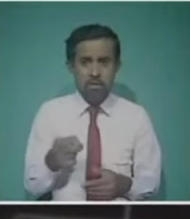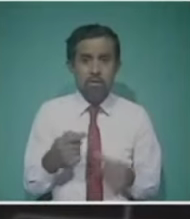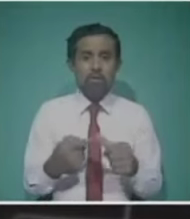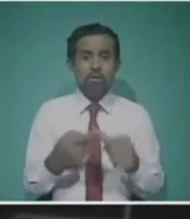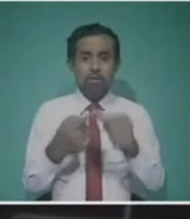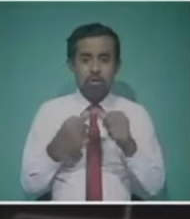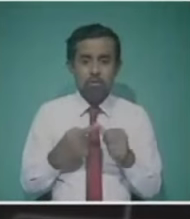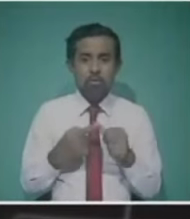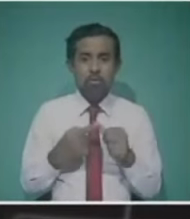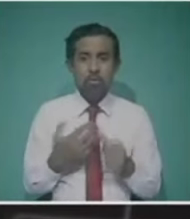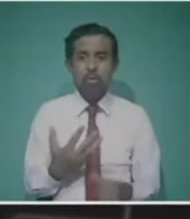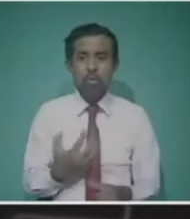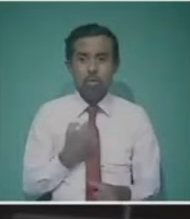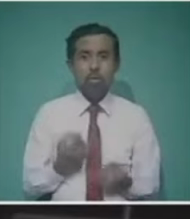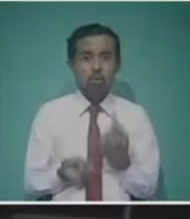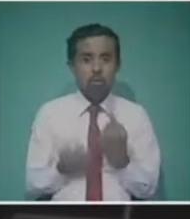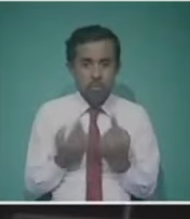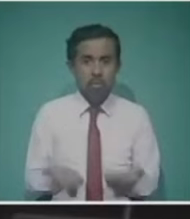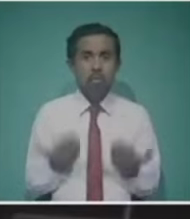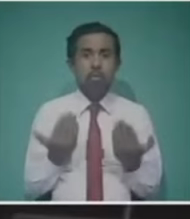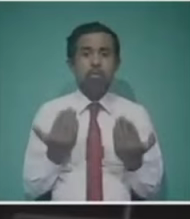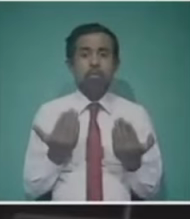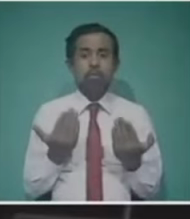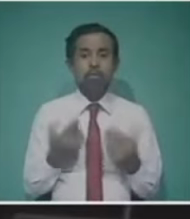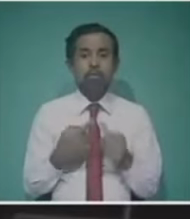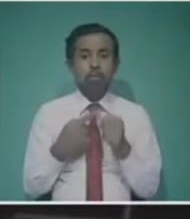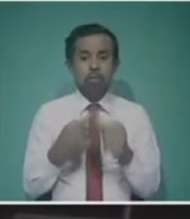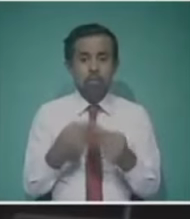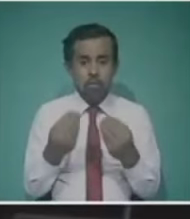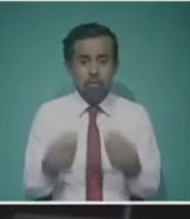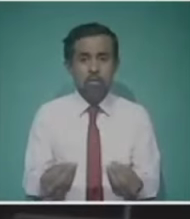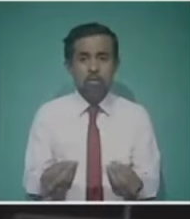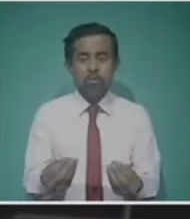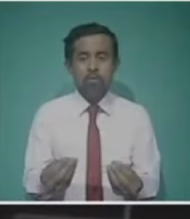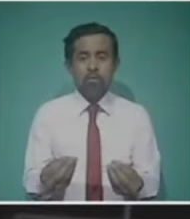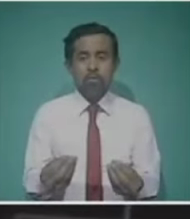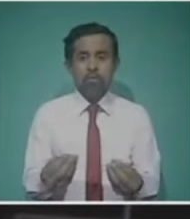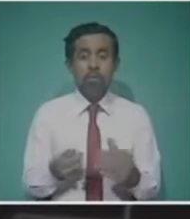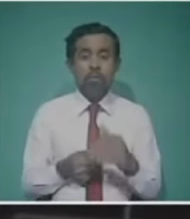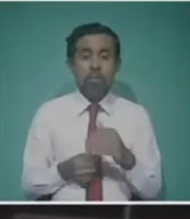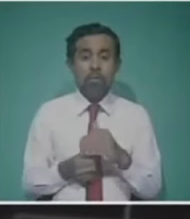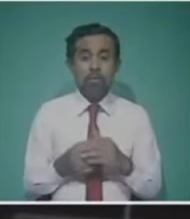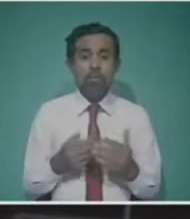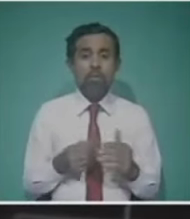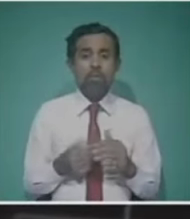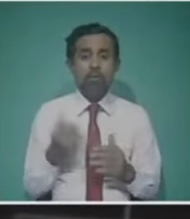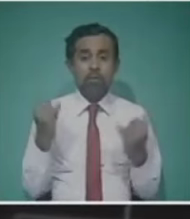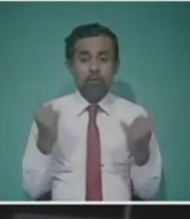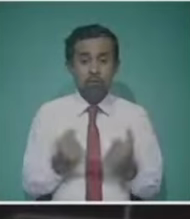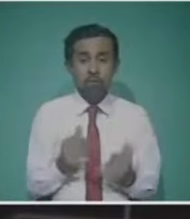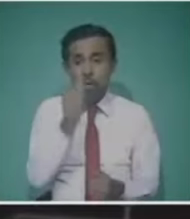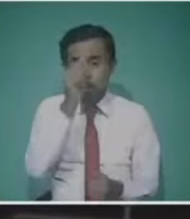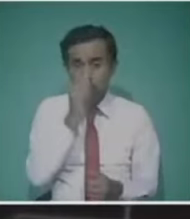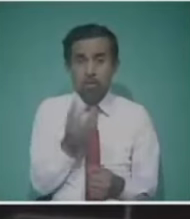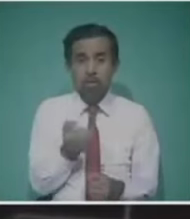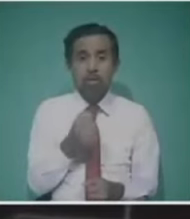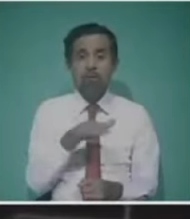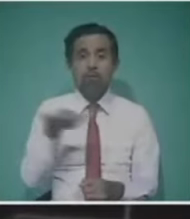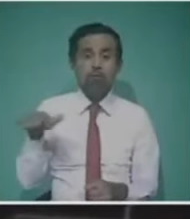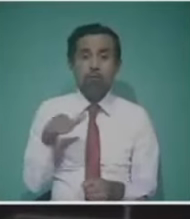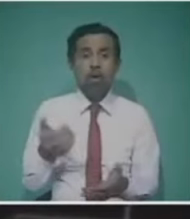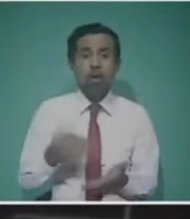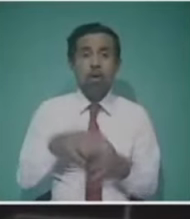உடைய ஆரம்பிக்கப்பட வேண்டும். தீர்வுகள் பெற்றுக் கொடுக்க வேண்டும். மோசடியை செய்யப்பட்ட காணிகள் மீள அரசாங்கம் பொறுப்பேற்று அதை நியாயமான